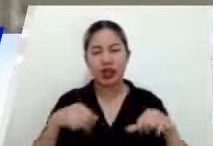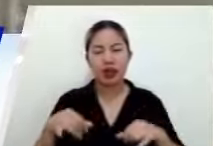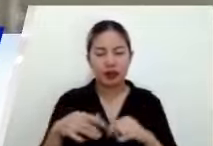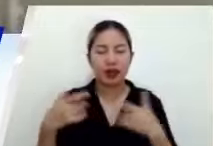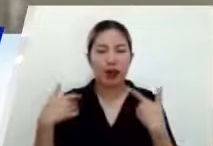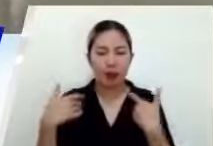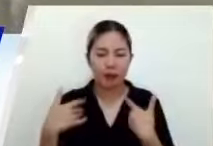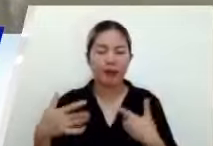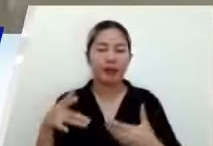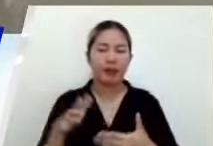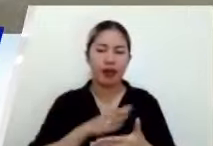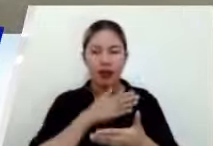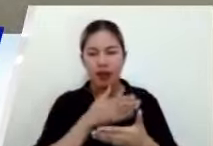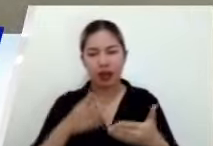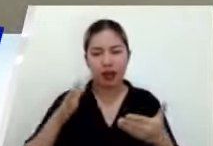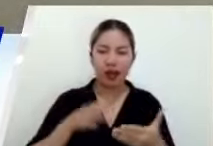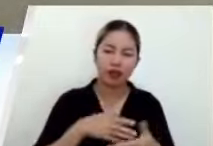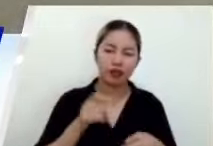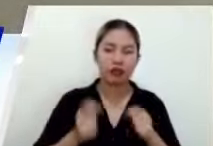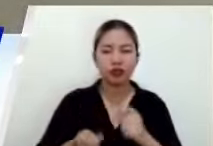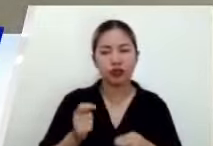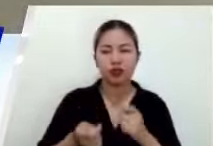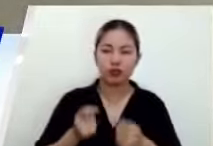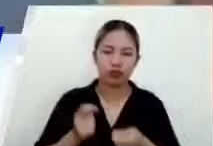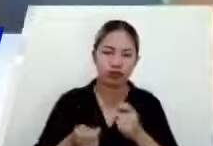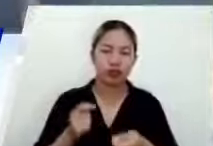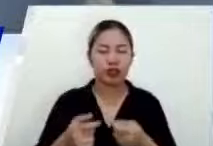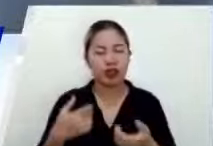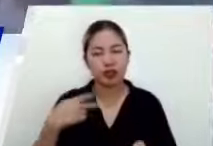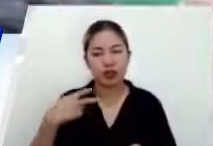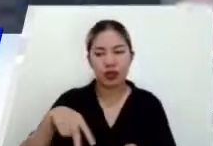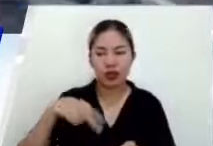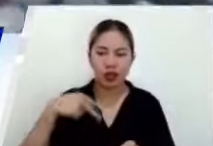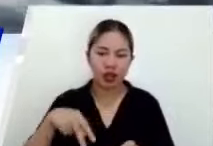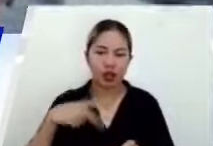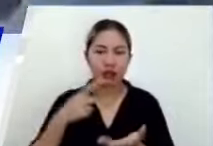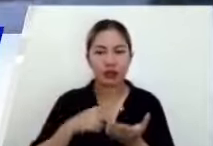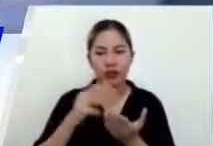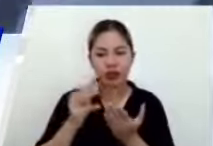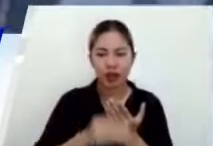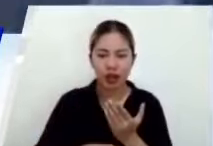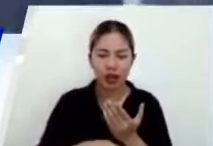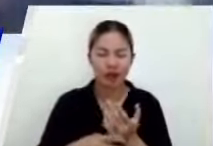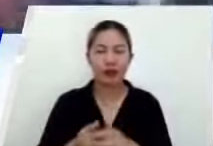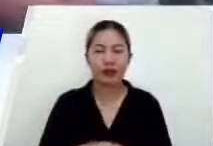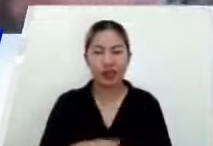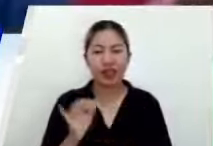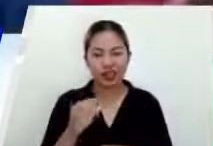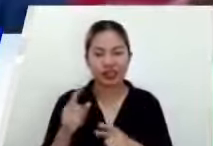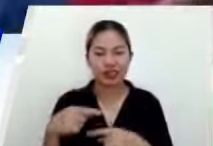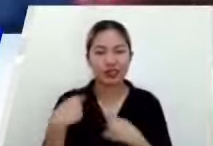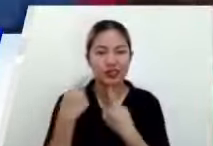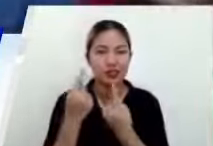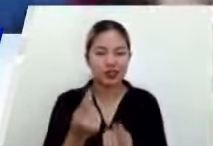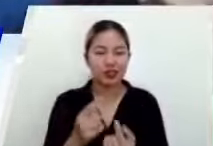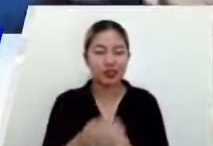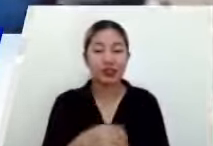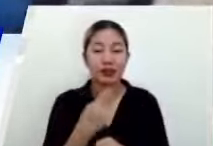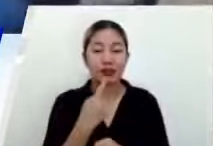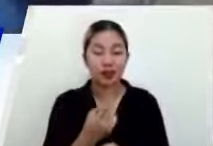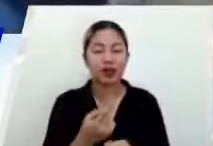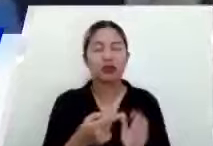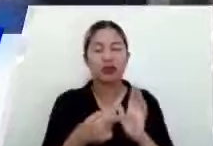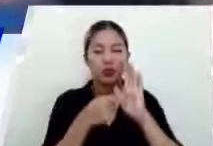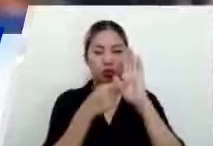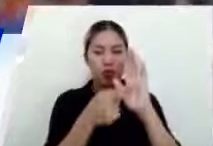may nagsasagawa pa ng programa. Pangkaraniwang tagpo sa mga nakalipas sa araw na ayon sa kanila, paraan daw ng pagbigay nila